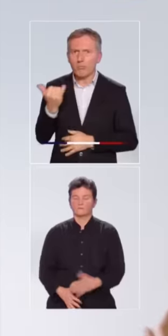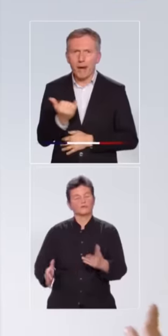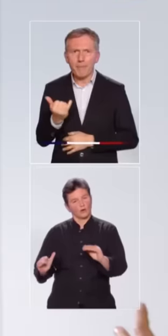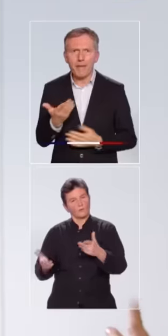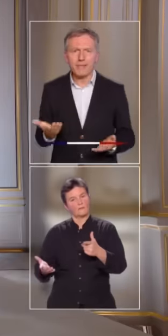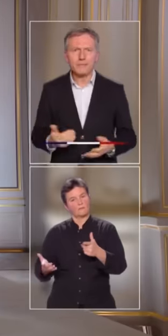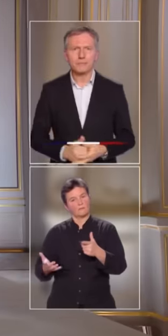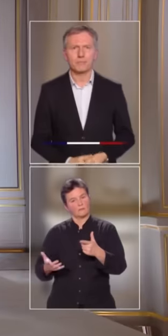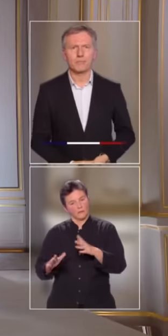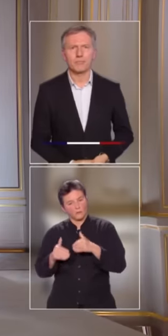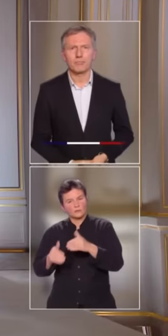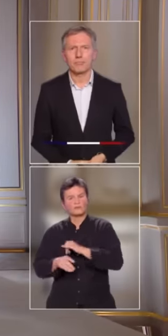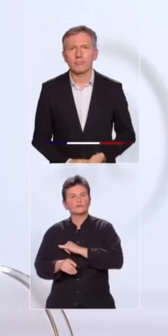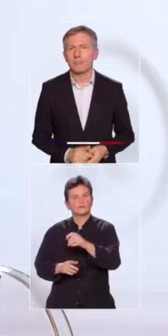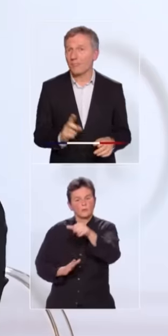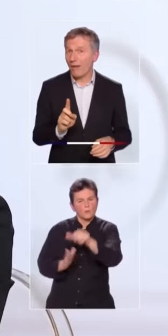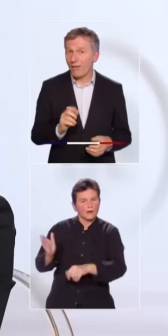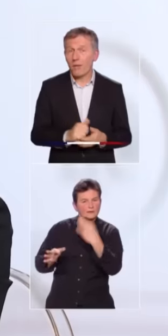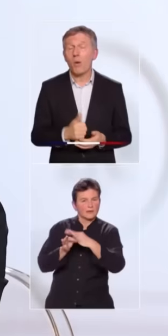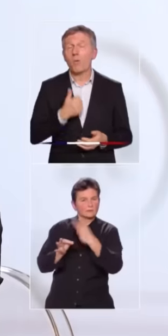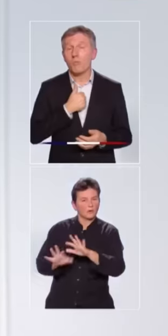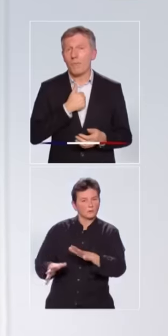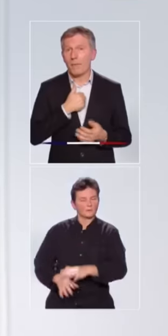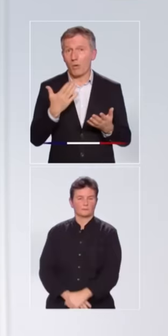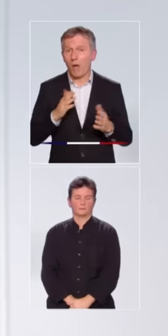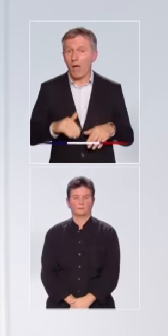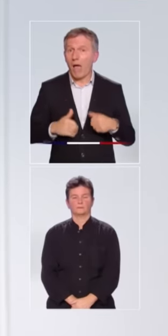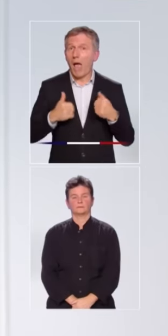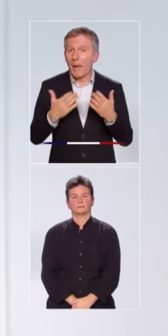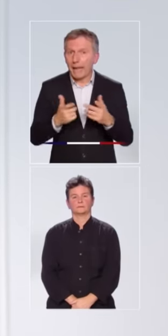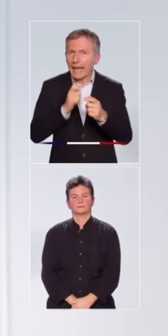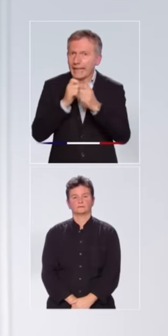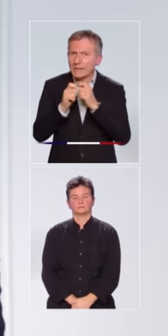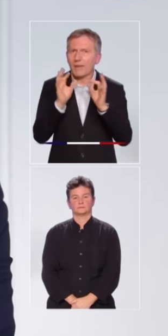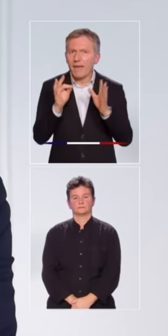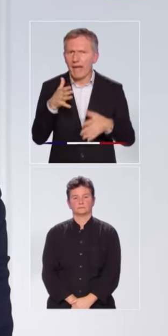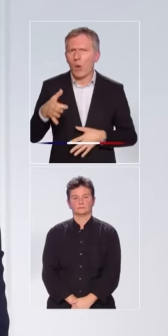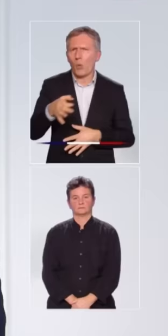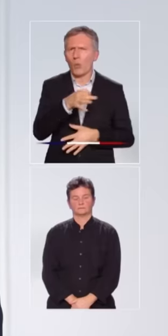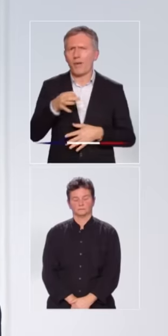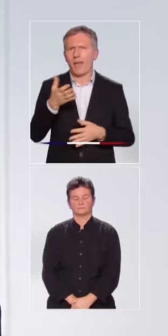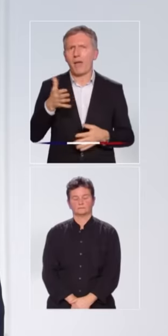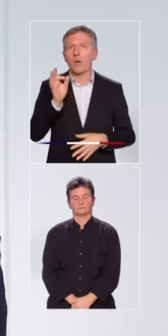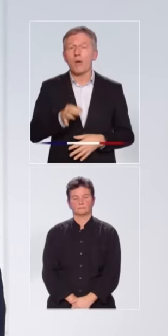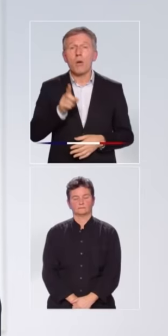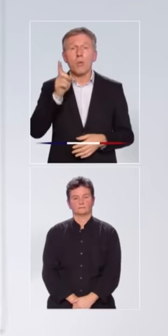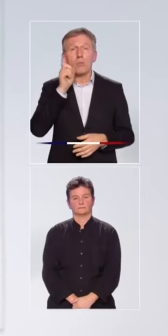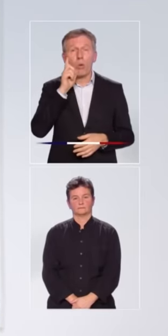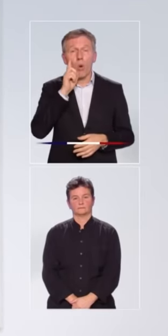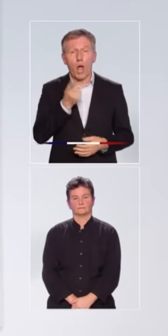vous l'avez prolongé quand même jusqu'au mois de septembre. J'ai ensuite eu des discussions ponctuelles sur la question nucléaire. Parce que nous avons